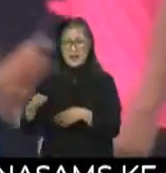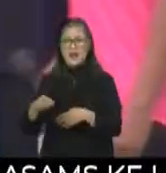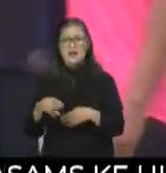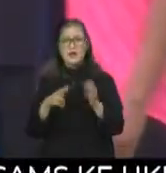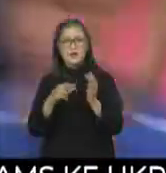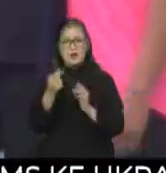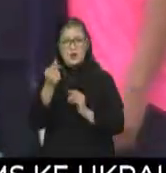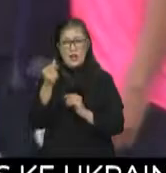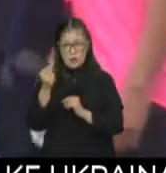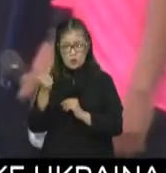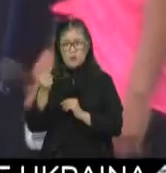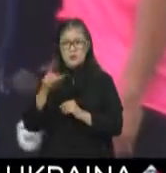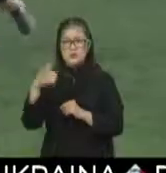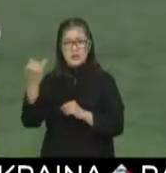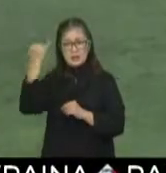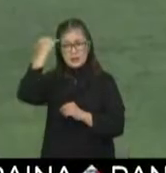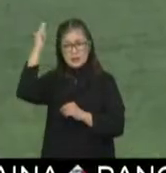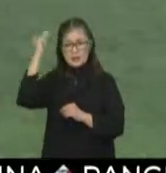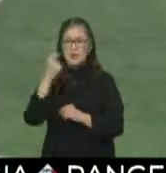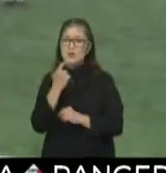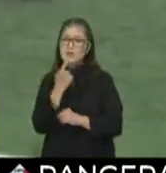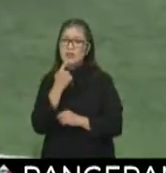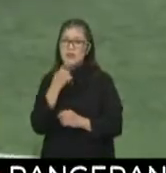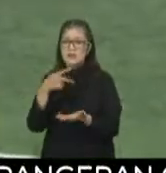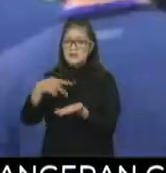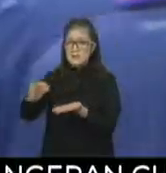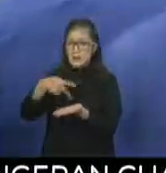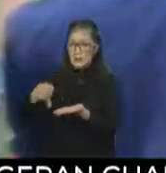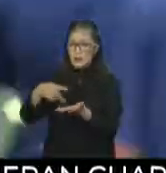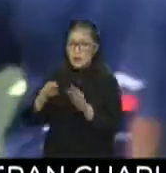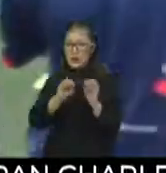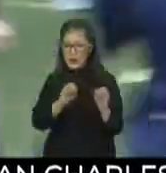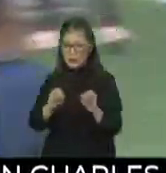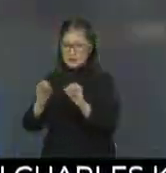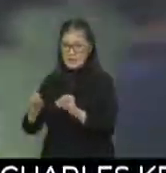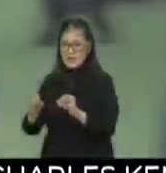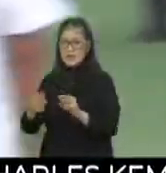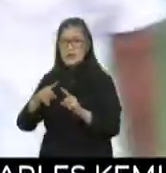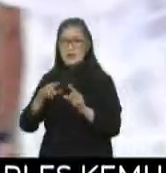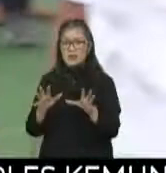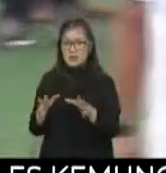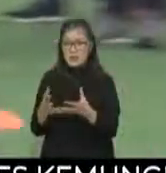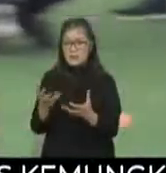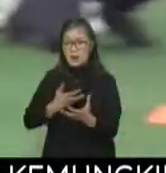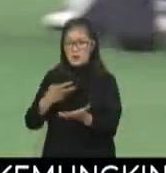Selain membagikan ilmu tentang dunia sepak bola, kedatangan Ronaldhino juga memberikan tips-tips menjadi pemain profesional yang sukses.